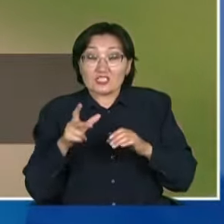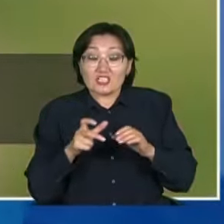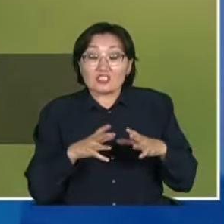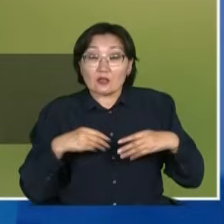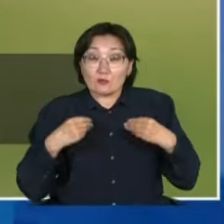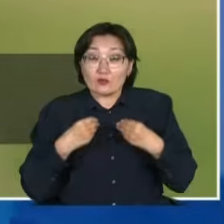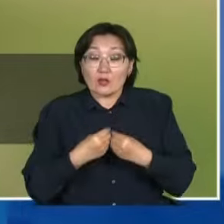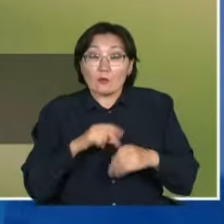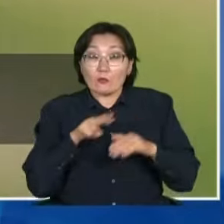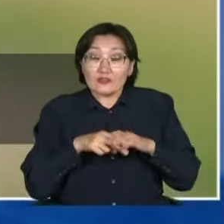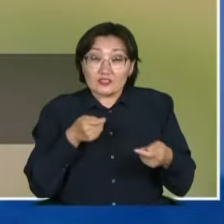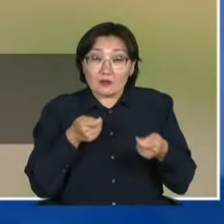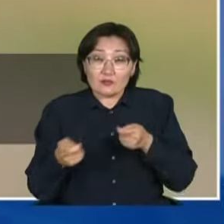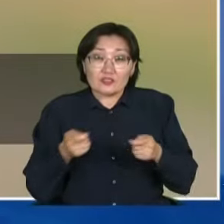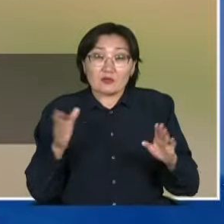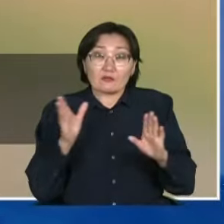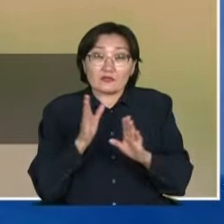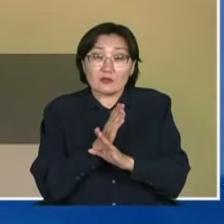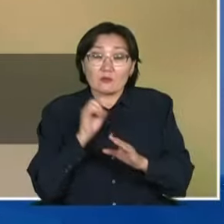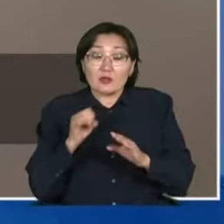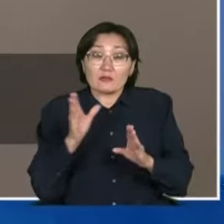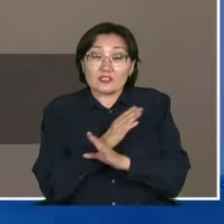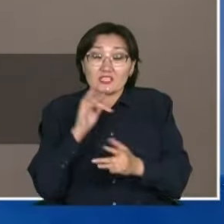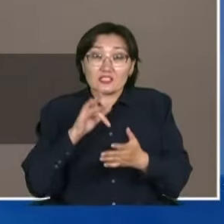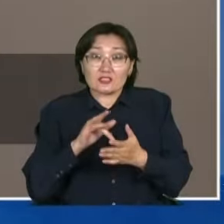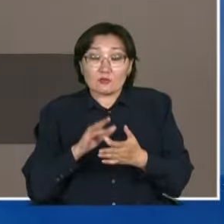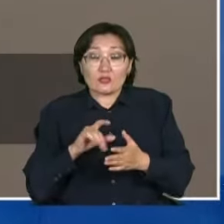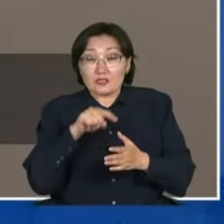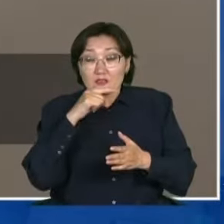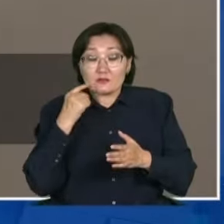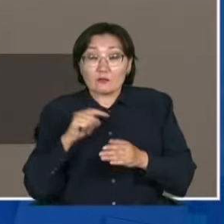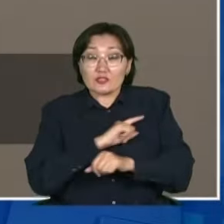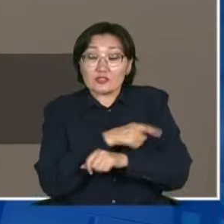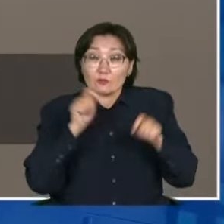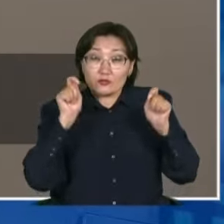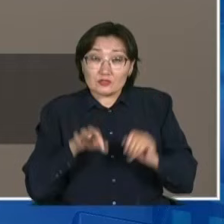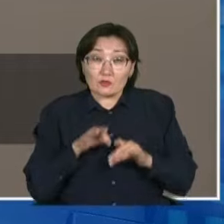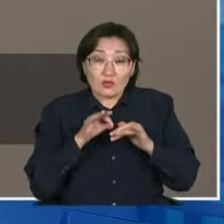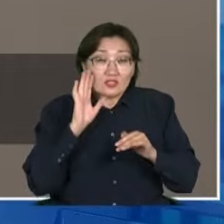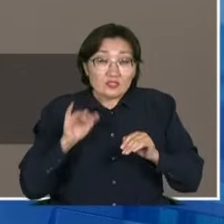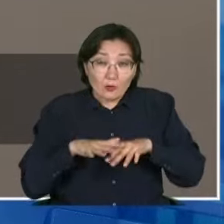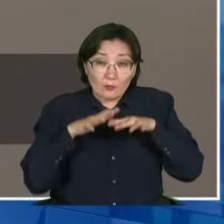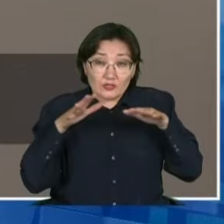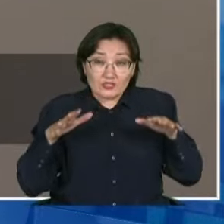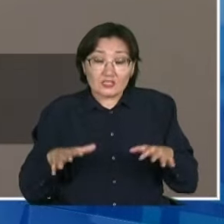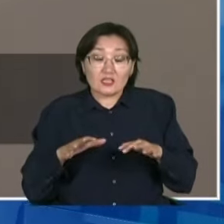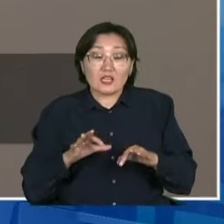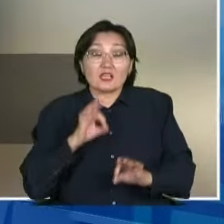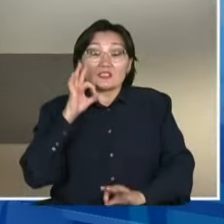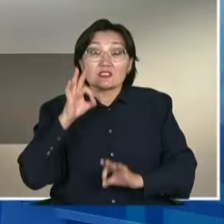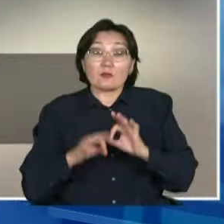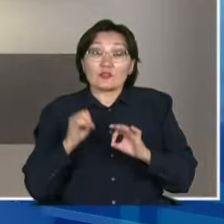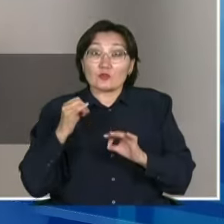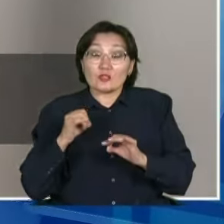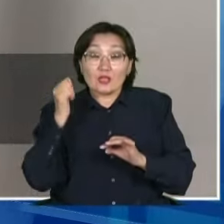Под властью непогода оказалась столица России. Там обильный ливень привел к сильному потопу на западе и юге Москвы. По